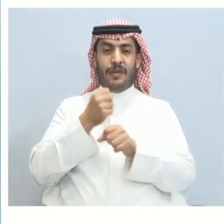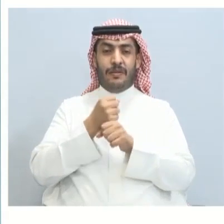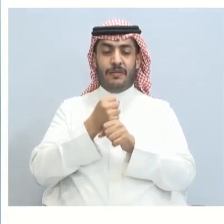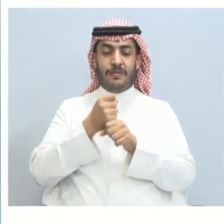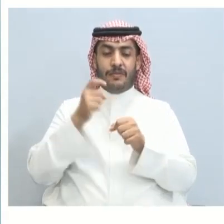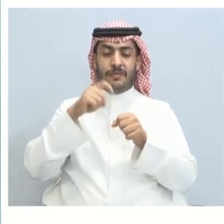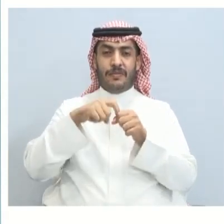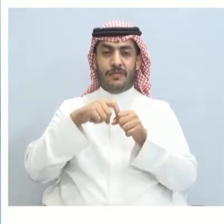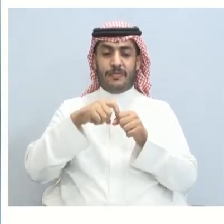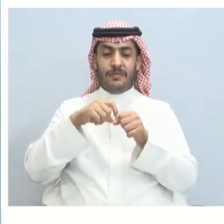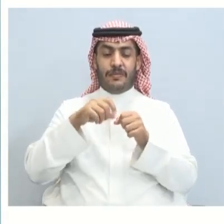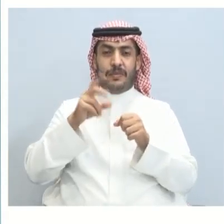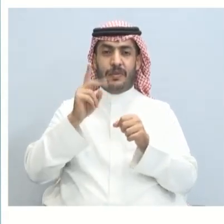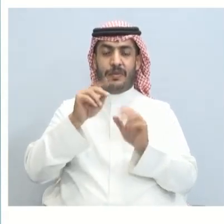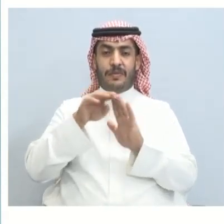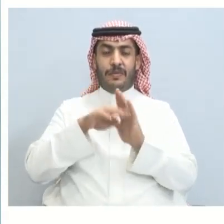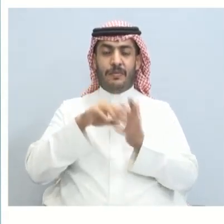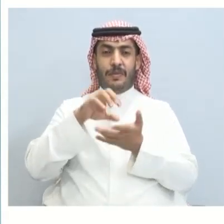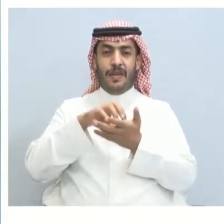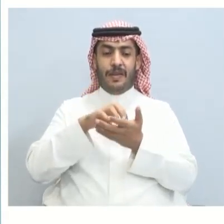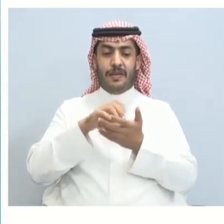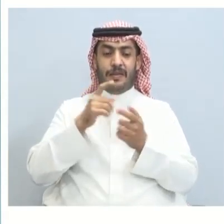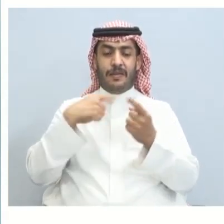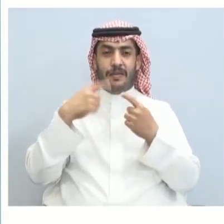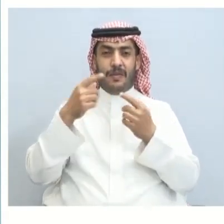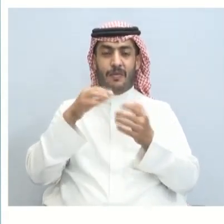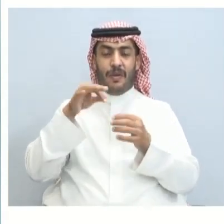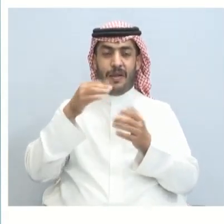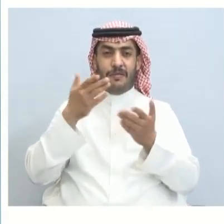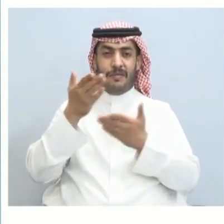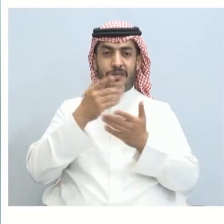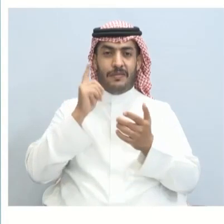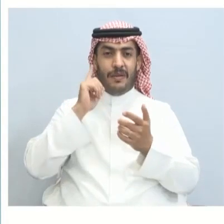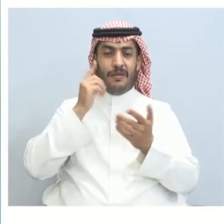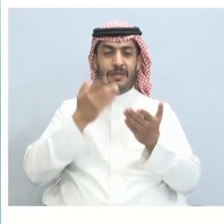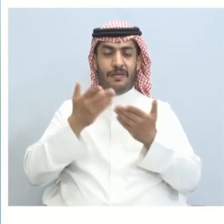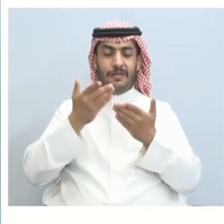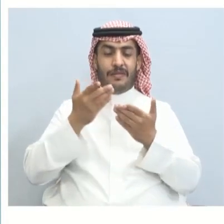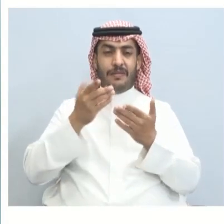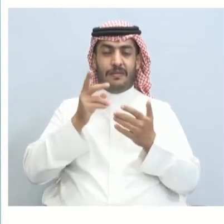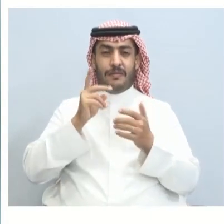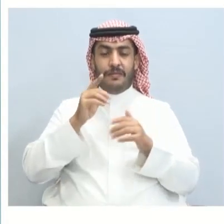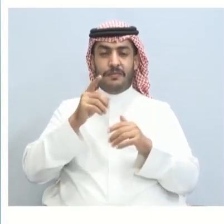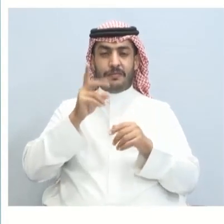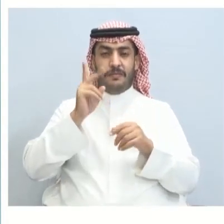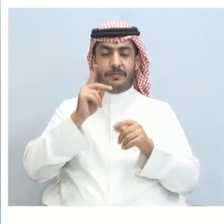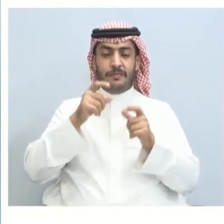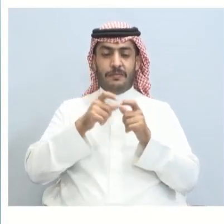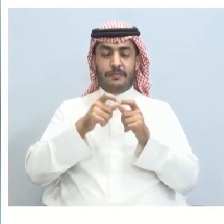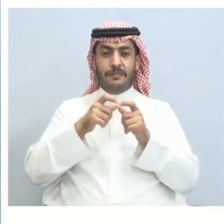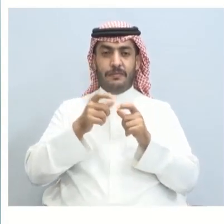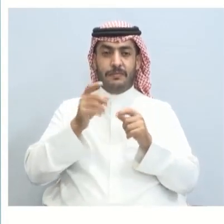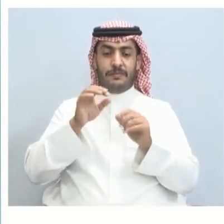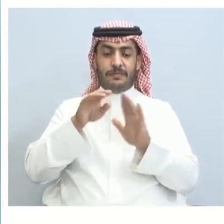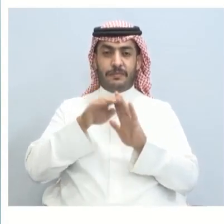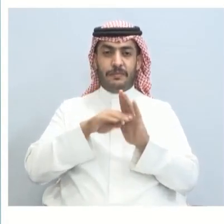وصولا الى الاجتماع ترتيب المكان تبادل الاوراق الاستماع والانصات وكتابه محضر الاجتماع